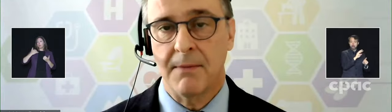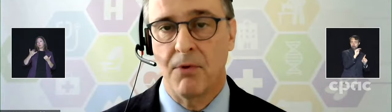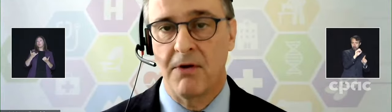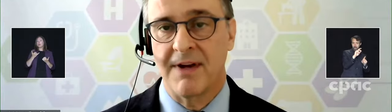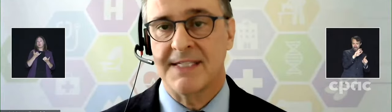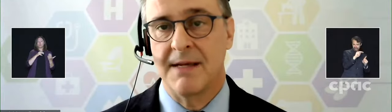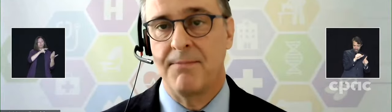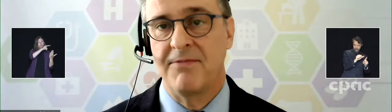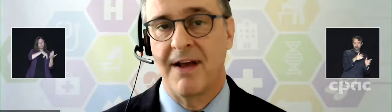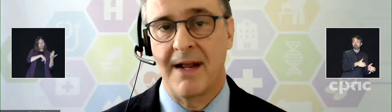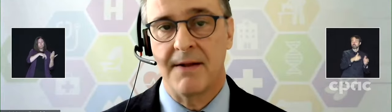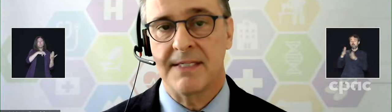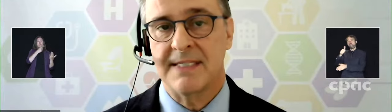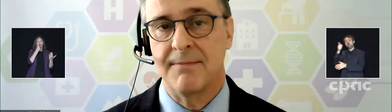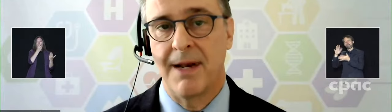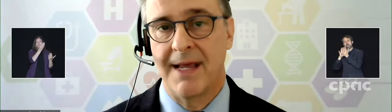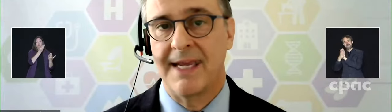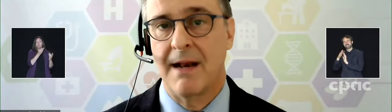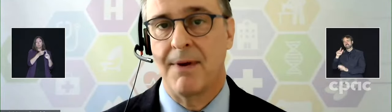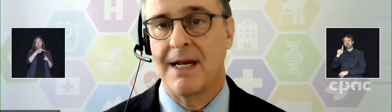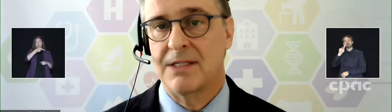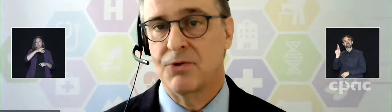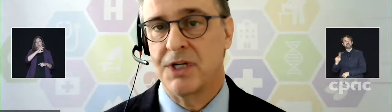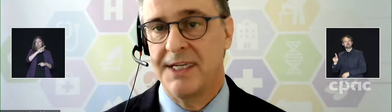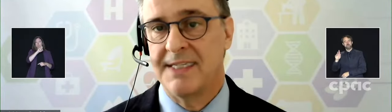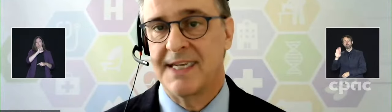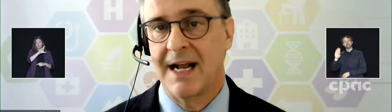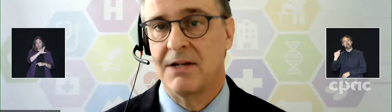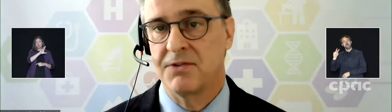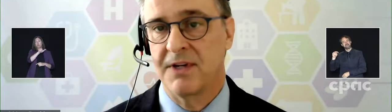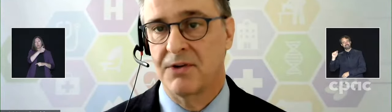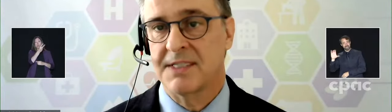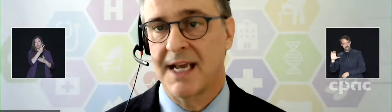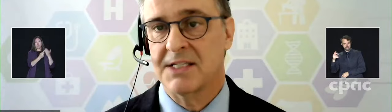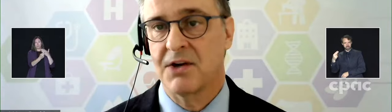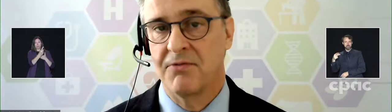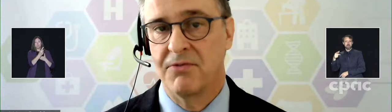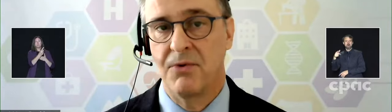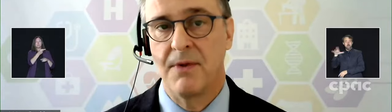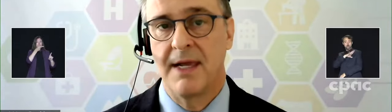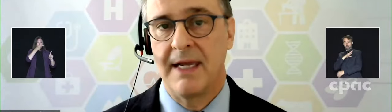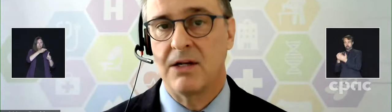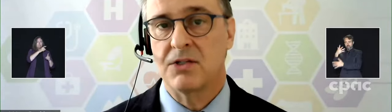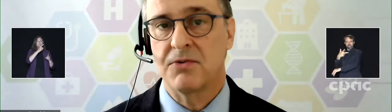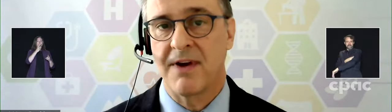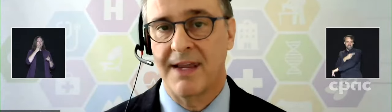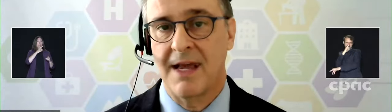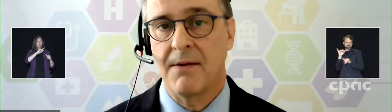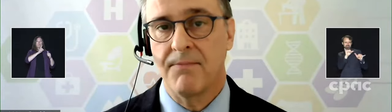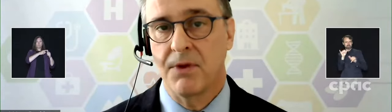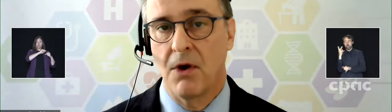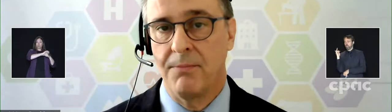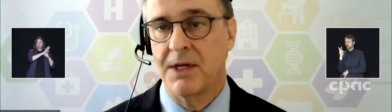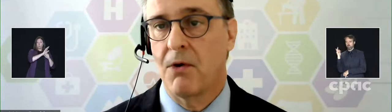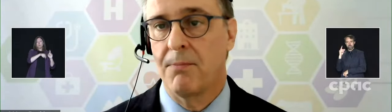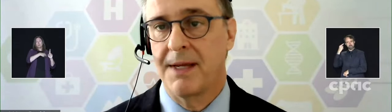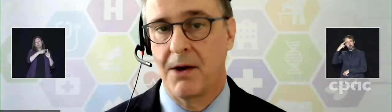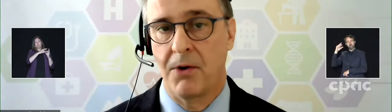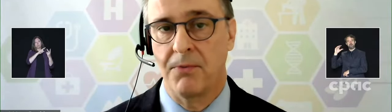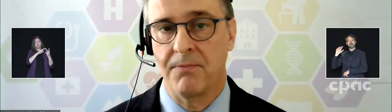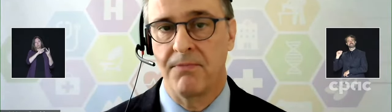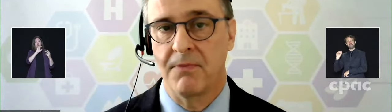un vaccin bivalent, ciblant également la souche initiale du virus SRAS-CoV-2 et le sous-variant Omicron-BA1.